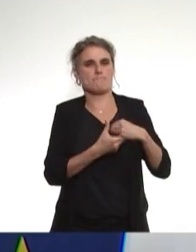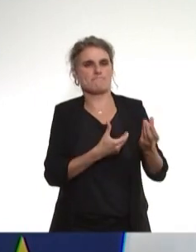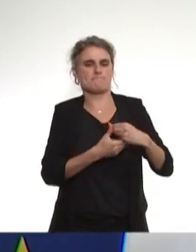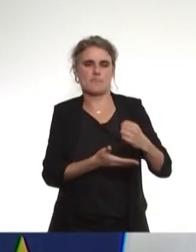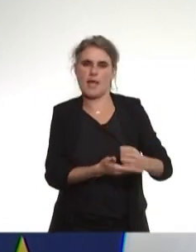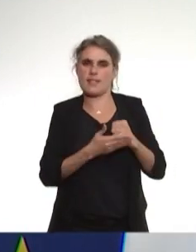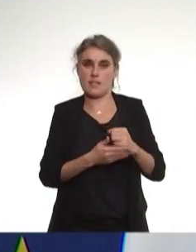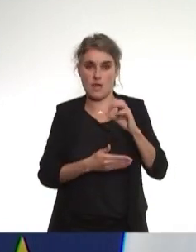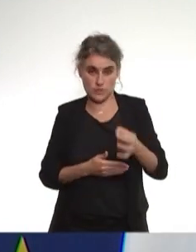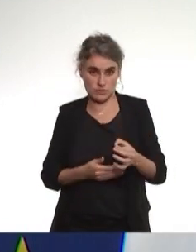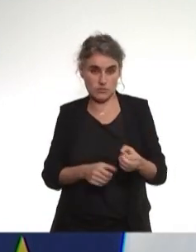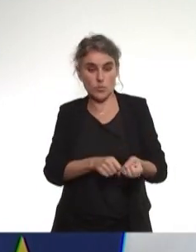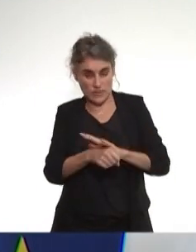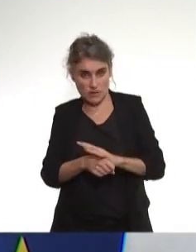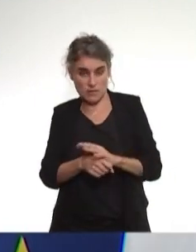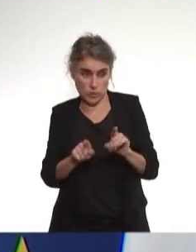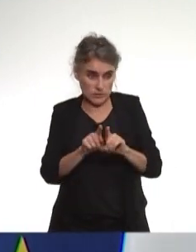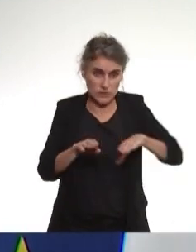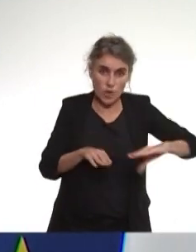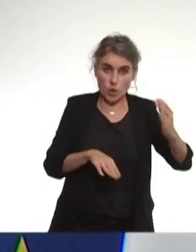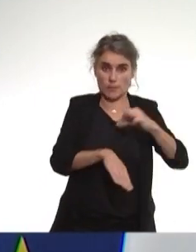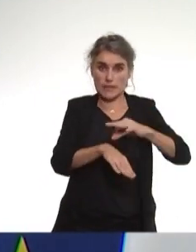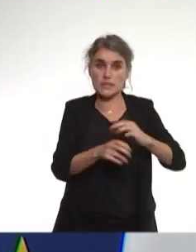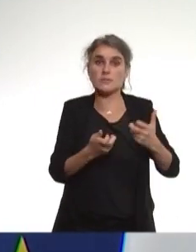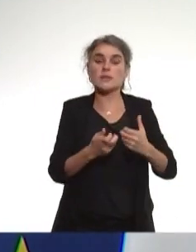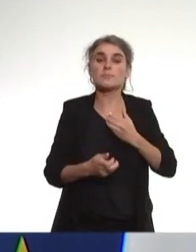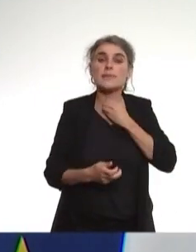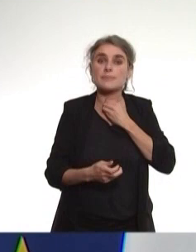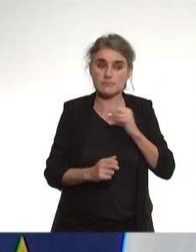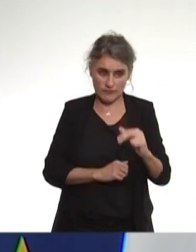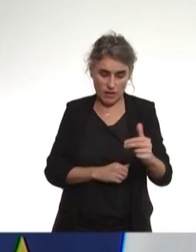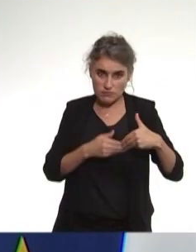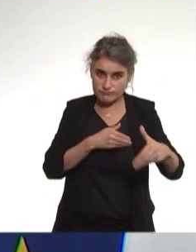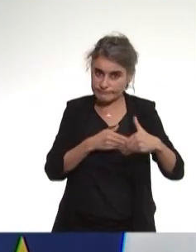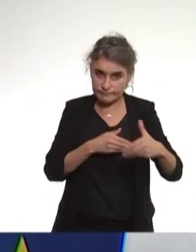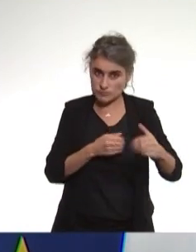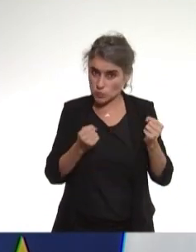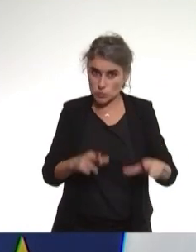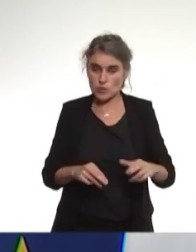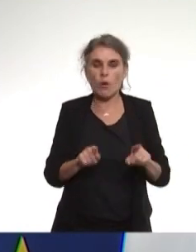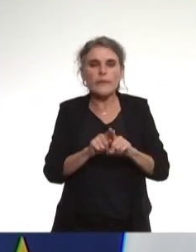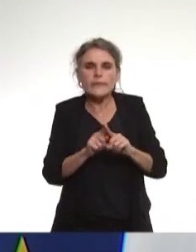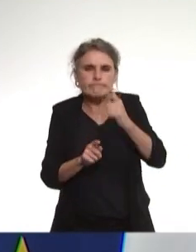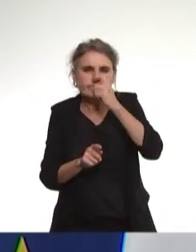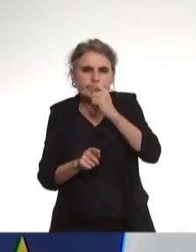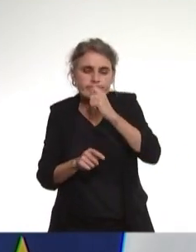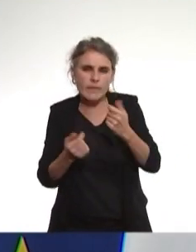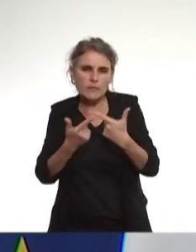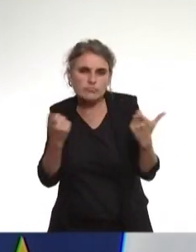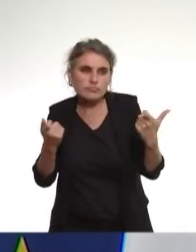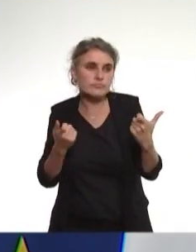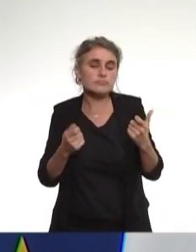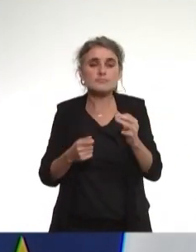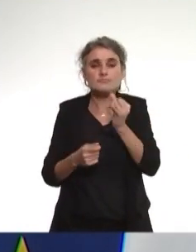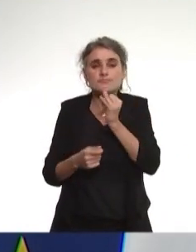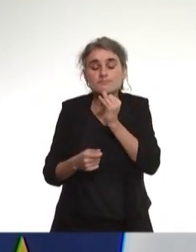épidémies art il n'y a pas que le coc vide il ya aussi on en parlera à la grippe qui arrivera dans quelques mois il y a les rhinopharyngites tous les bobos qui